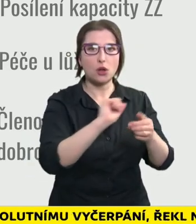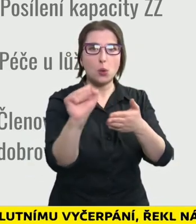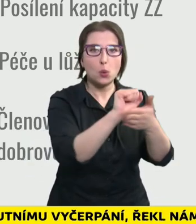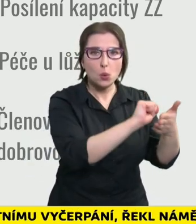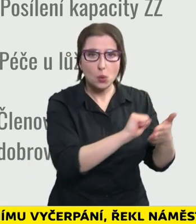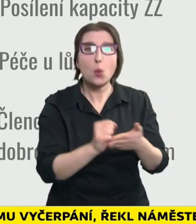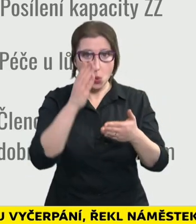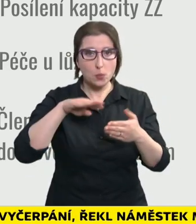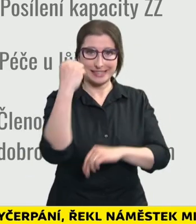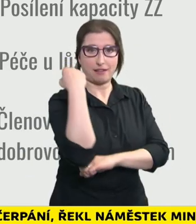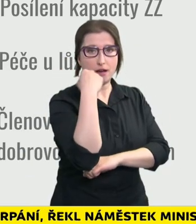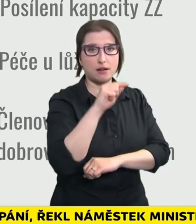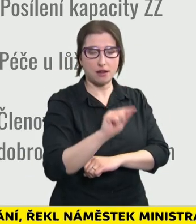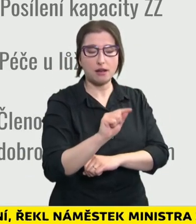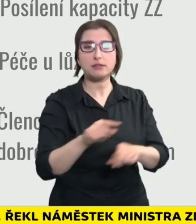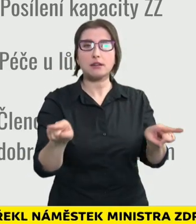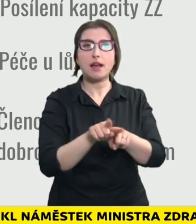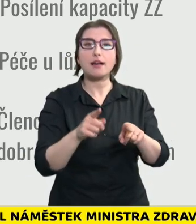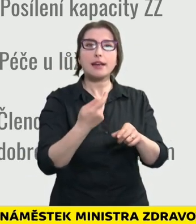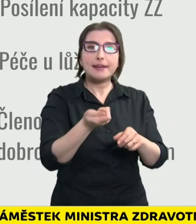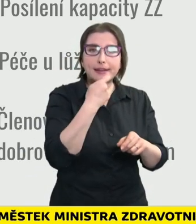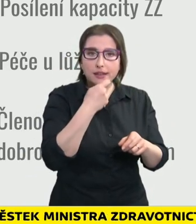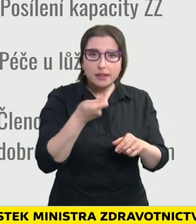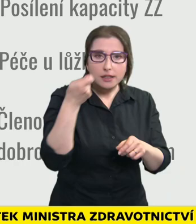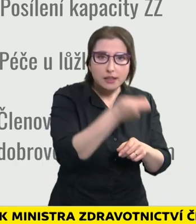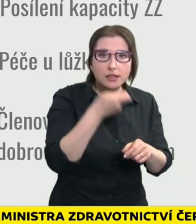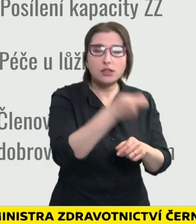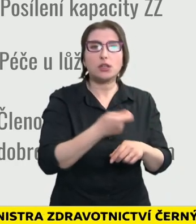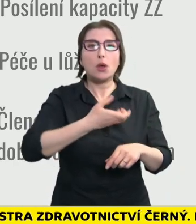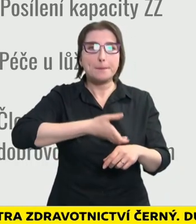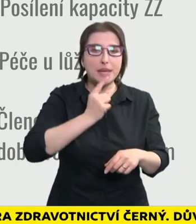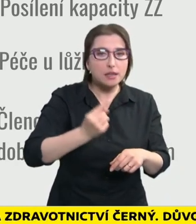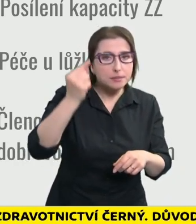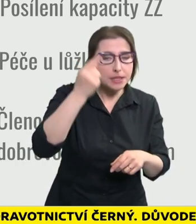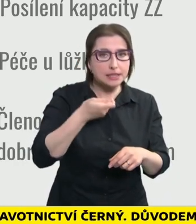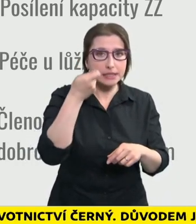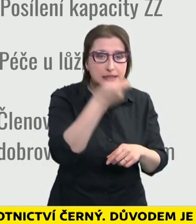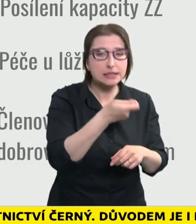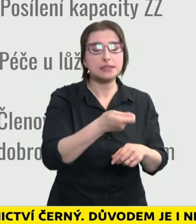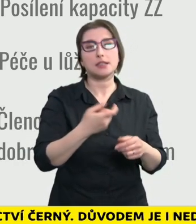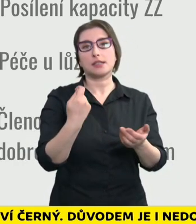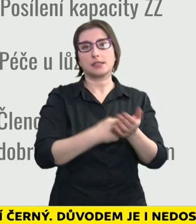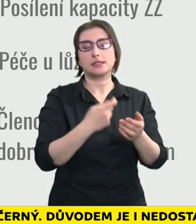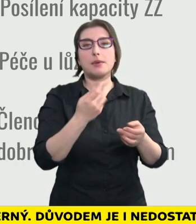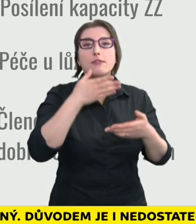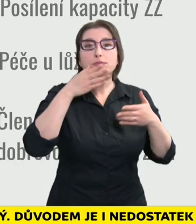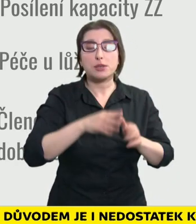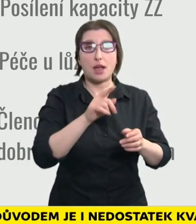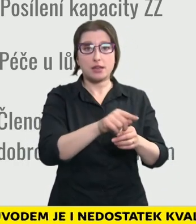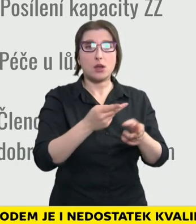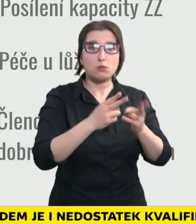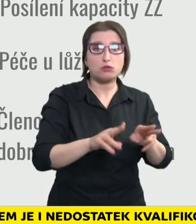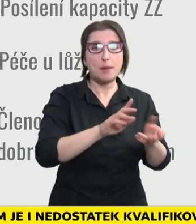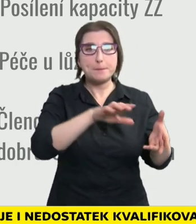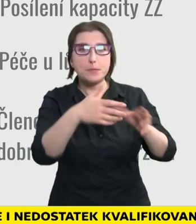aby byla podávána strava, aby byl dodržován pitný režim a aby pacient byl případně, pokud může, mobilizován